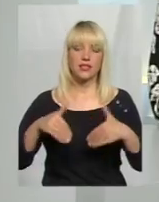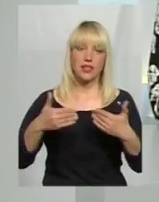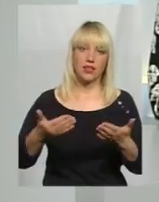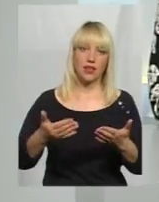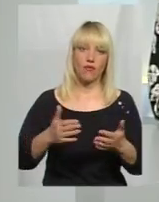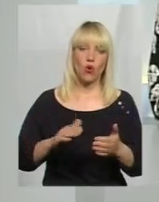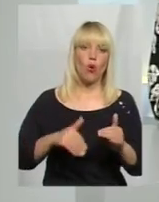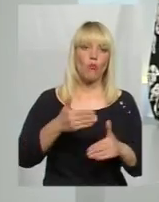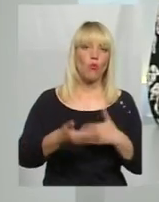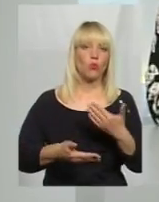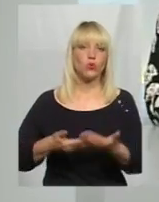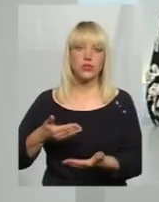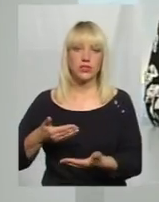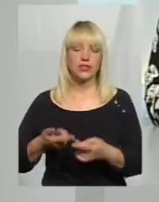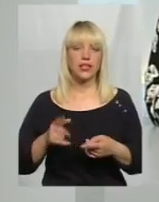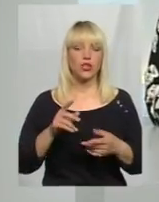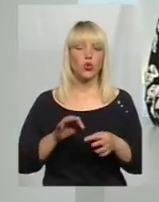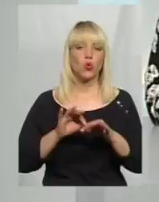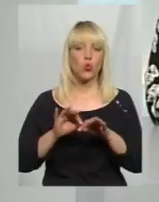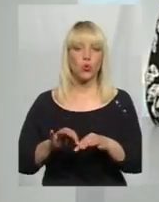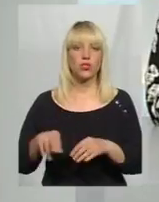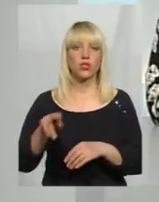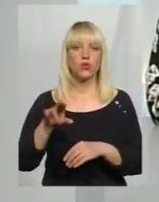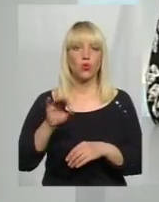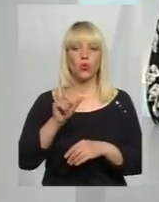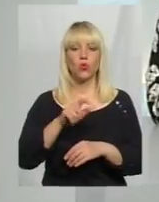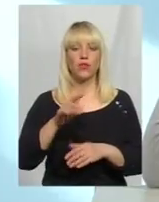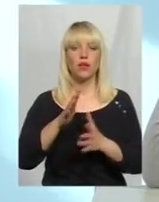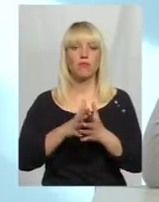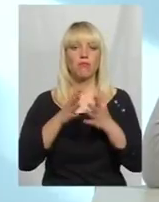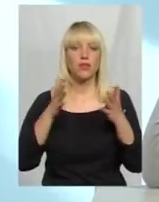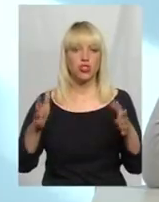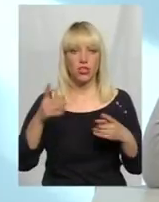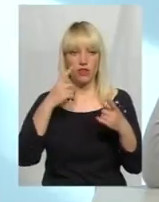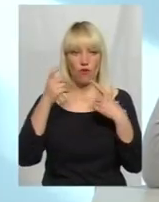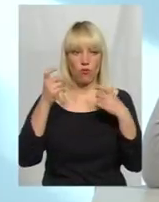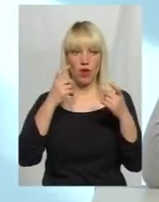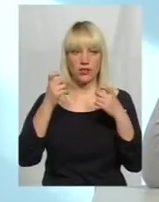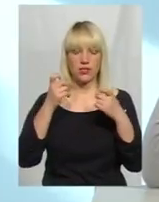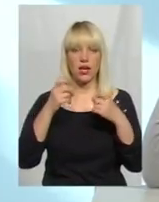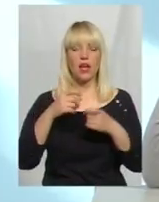пропозиції, доносити до людей якомога більше інформації,